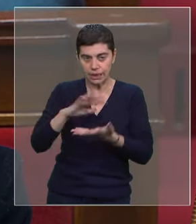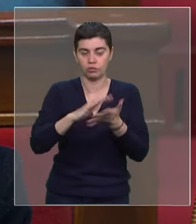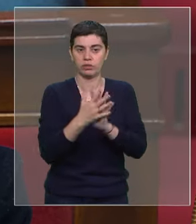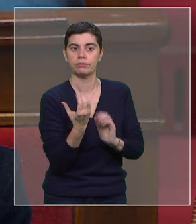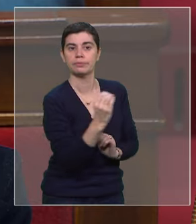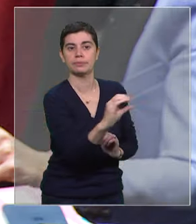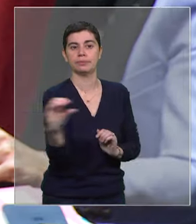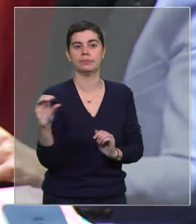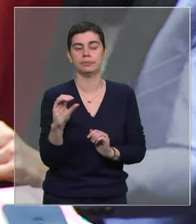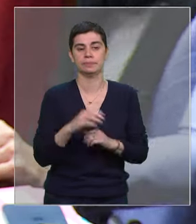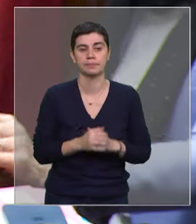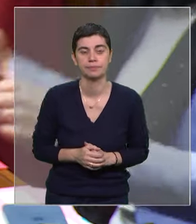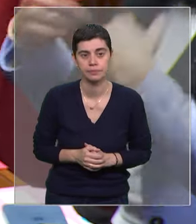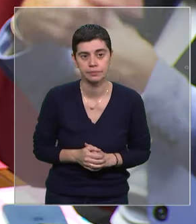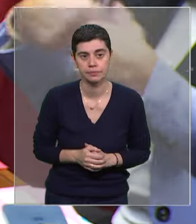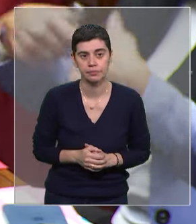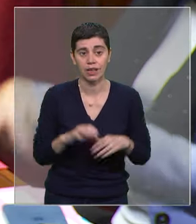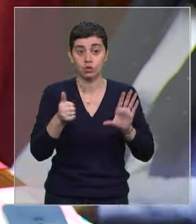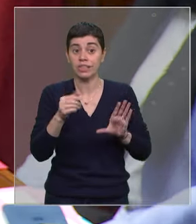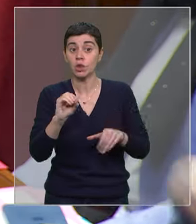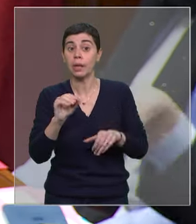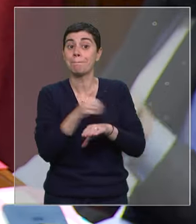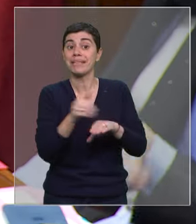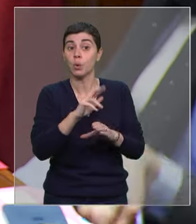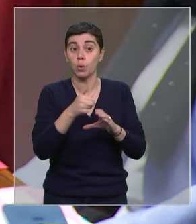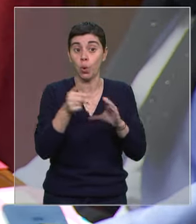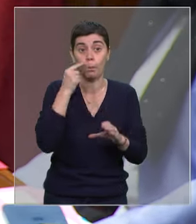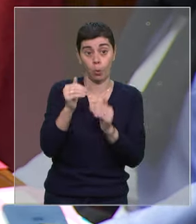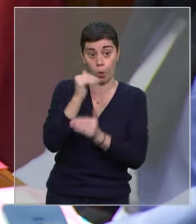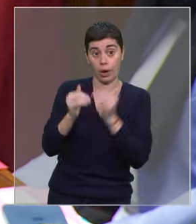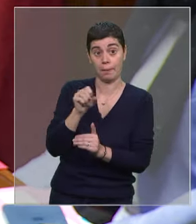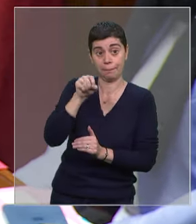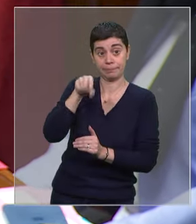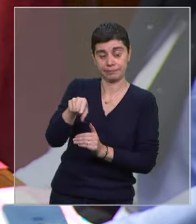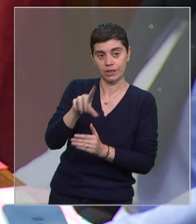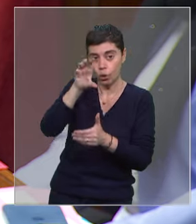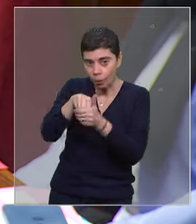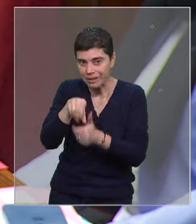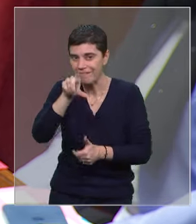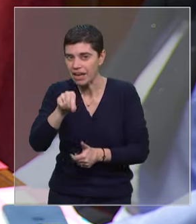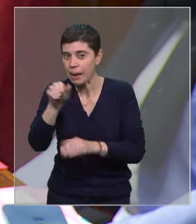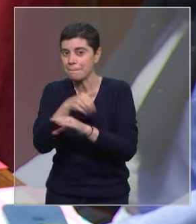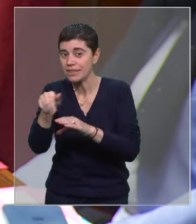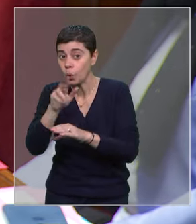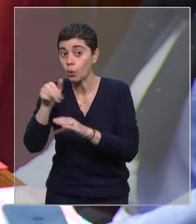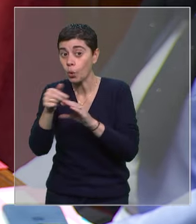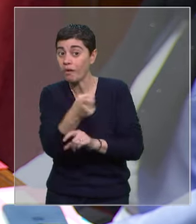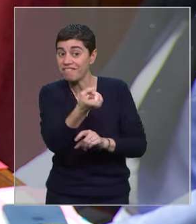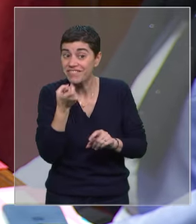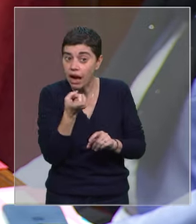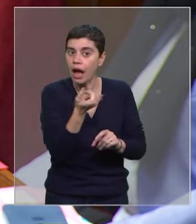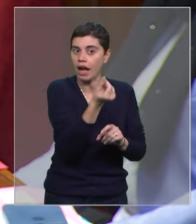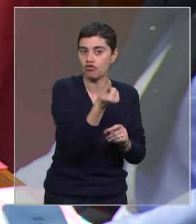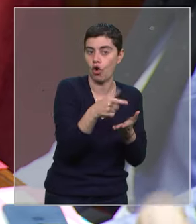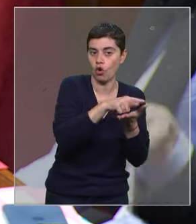le seront. J'ajoute à cela que sur les 60 millions d'euros du Mieux manger pour tous, 20 millions d'euros désormais sont des crédits locaux pour aider